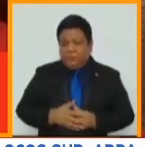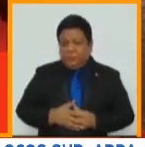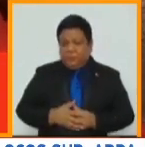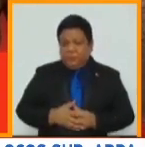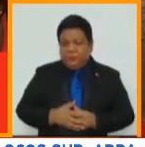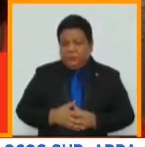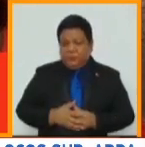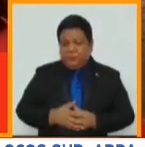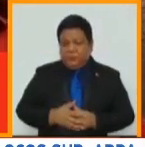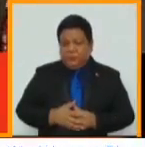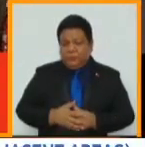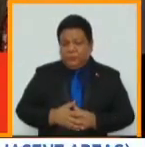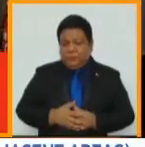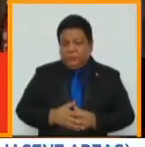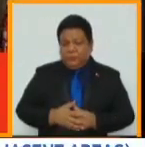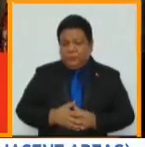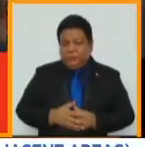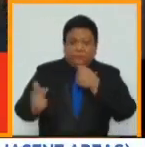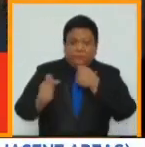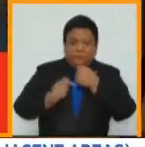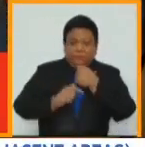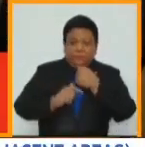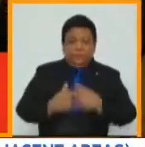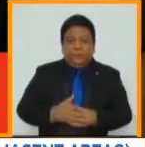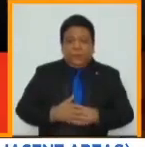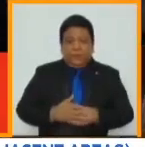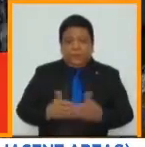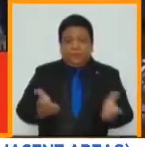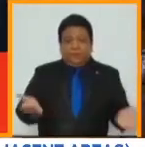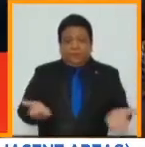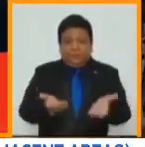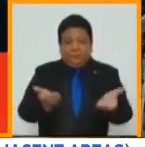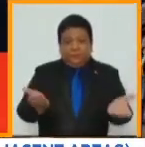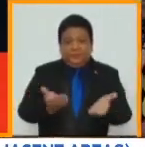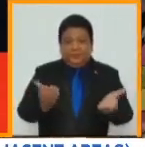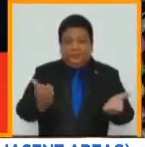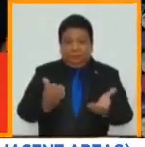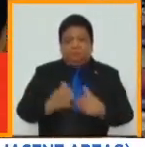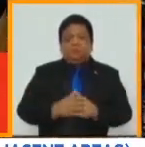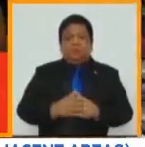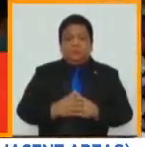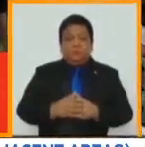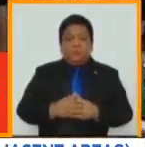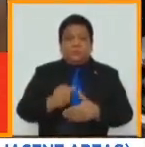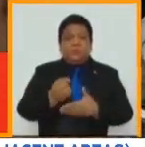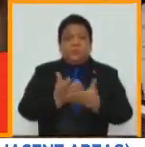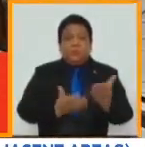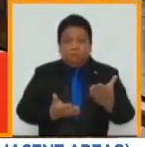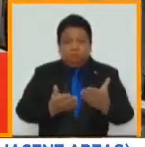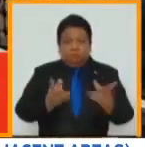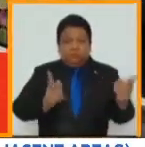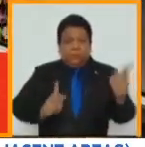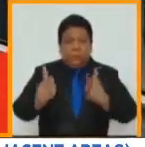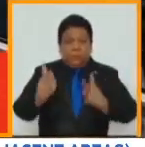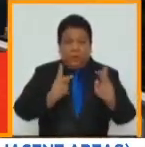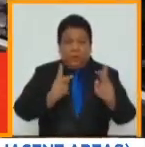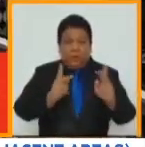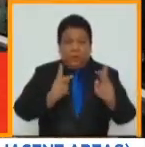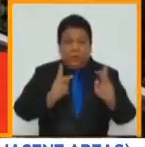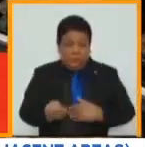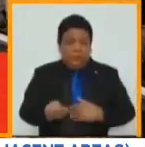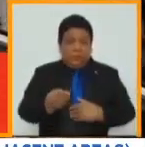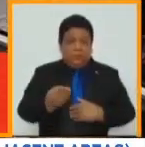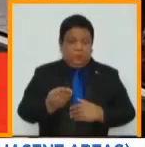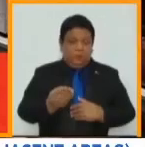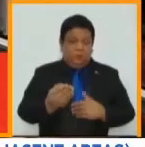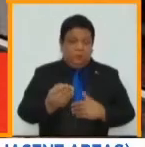Samantala, Ivan, dito sa labas ng Northport Passenger Terminal, ilan lamang yung mga pasahero ngayong umaga. Yung iba pa dyan, tulad ng mga nakatay na nakikita nyo, bagong dating po